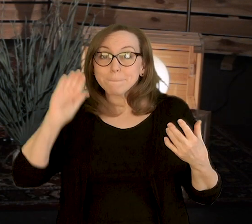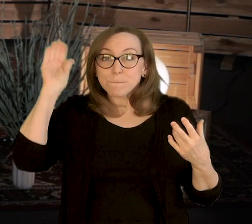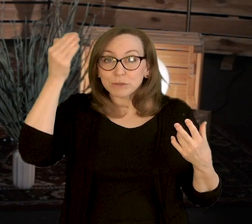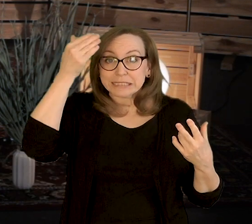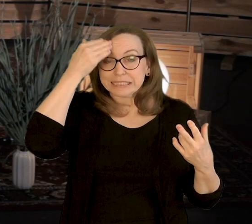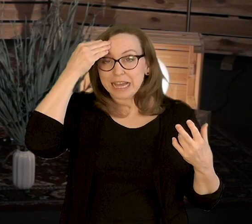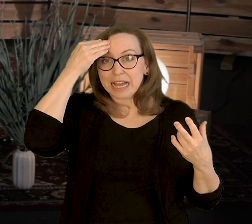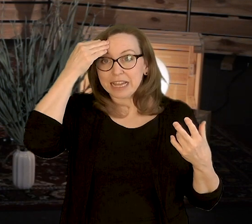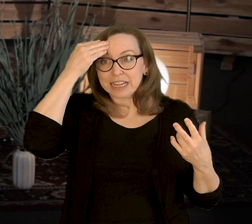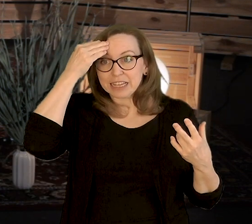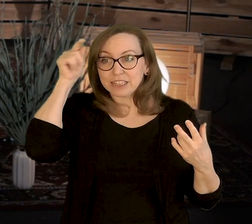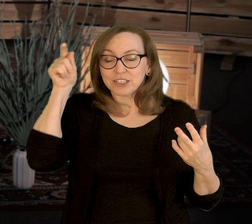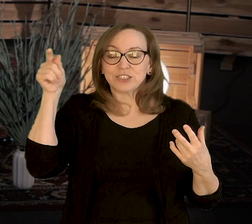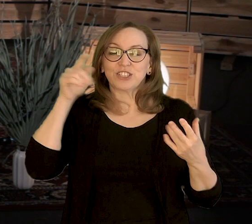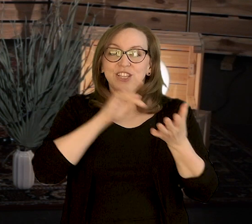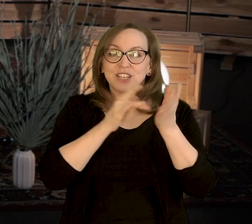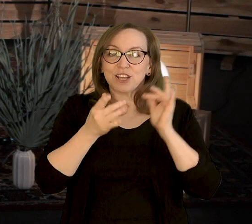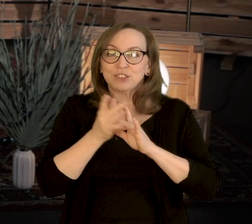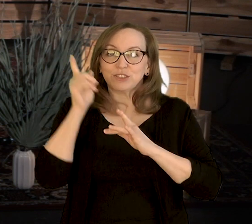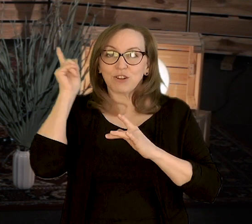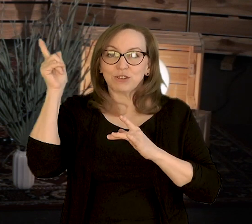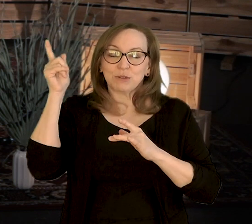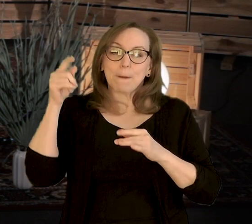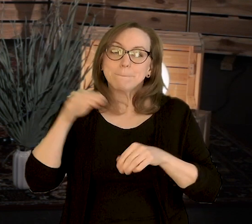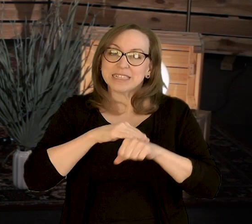rozpoznaje w Jezusie Mesjasza.